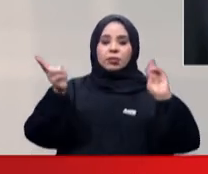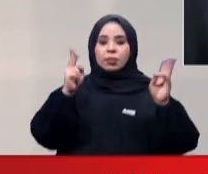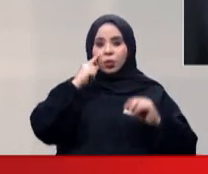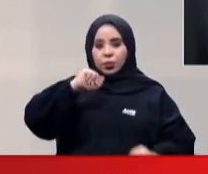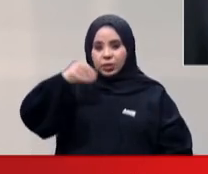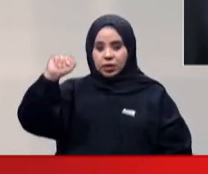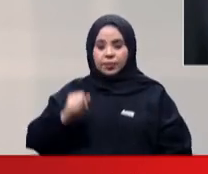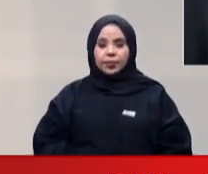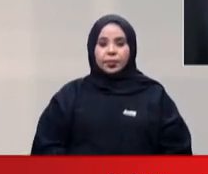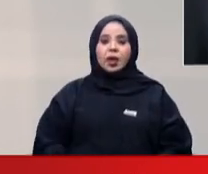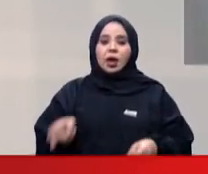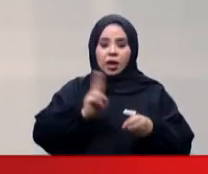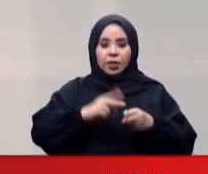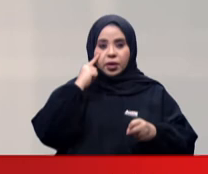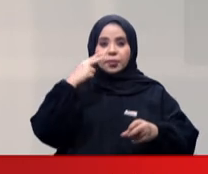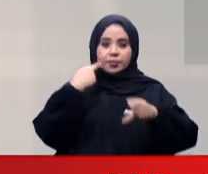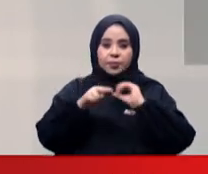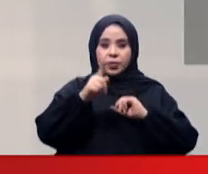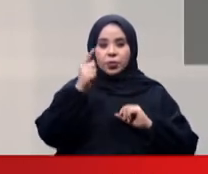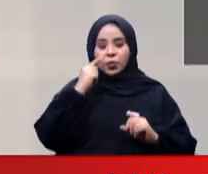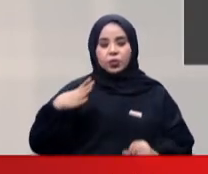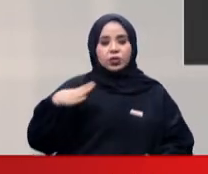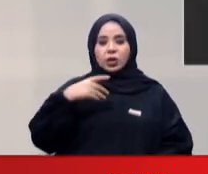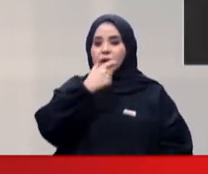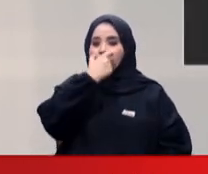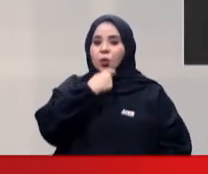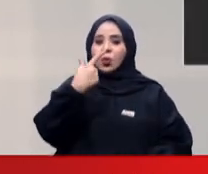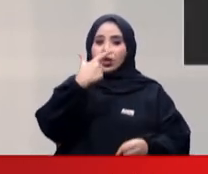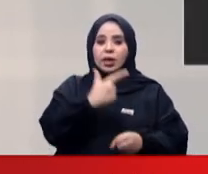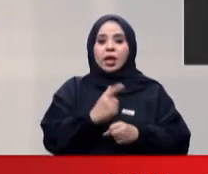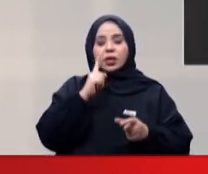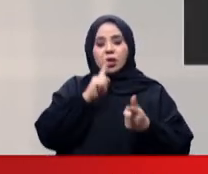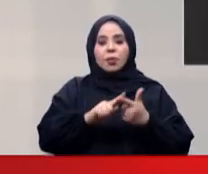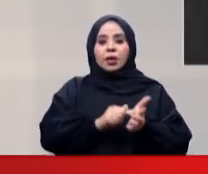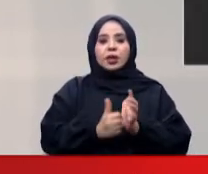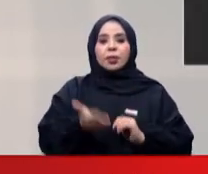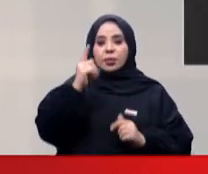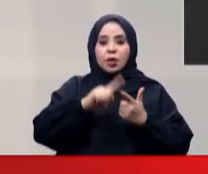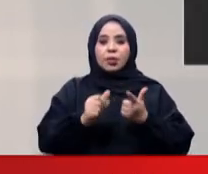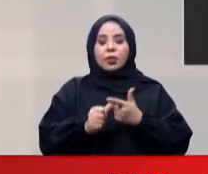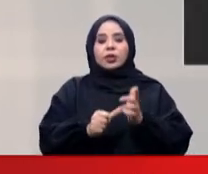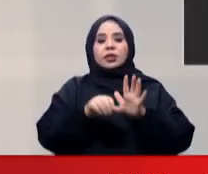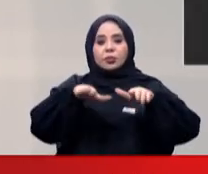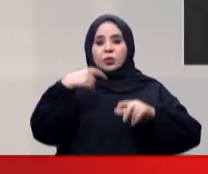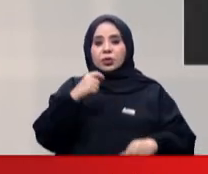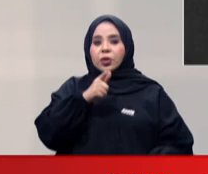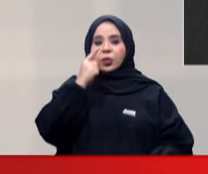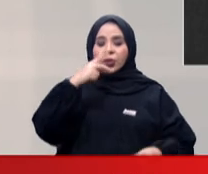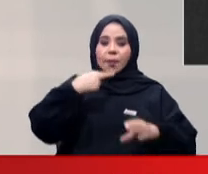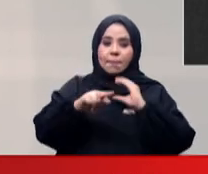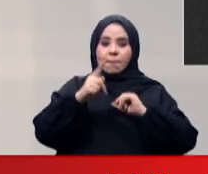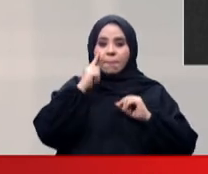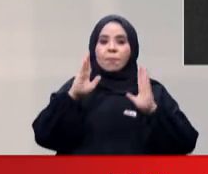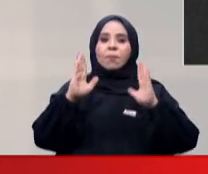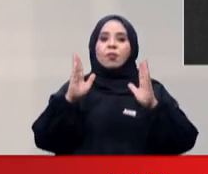المناسبة الوطنية. كما بعث صاحب السمو الملكي ولي العهد نائب القائد الأعلى النائب الأول لرئيس مجلس الوزراء برقية